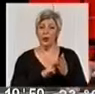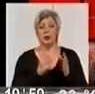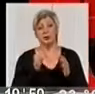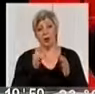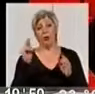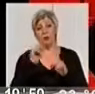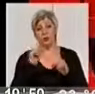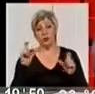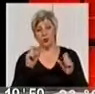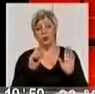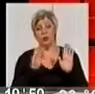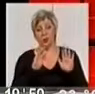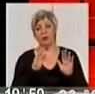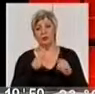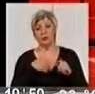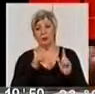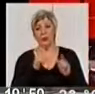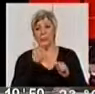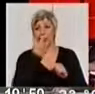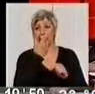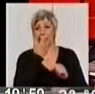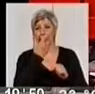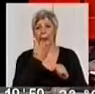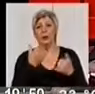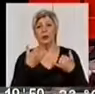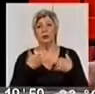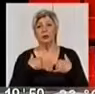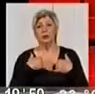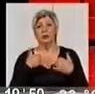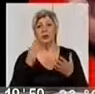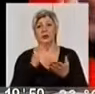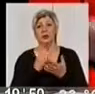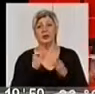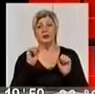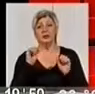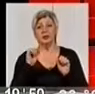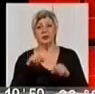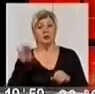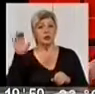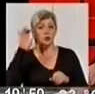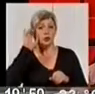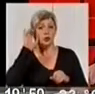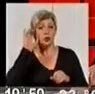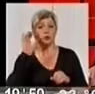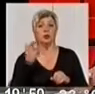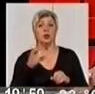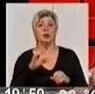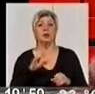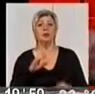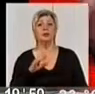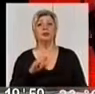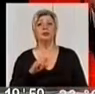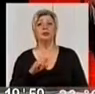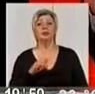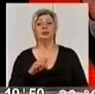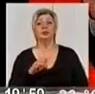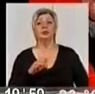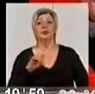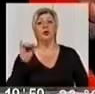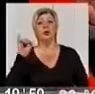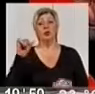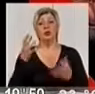Відпочиває в пришкільному. У нас є можливість все ж таки дослухати вашого колегу з Державної служби з надзвичайних ситуацій. Там у нього ще